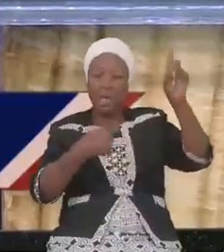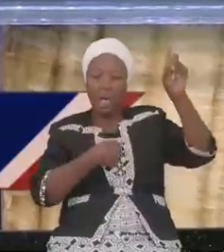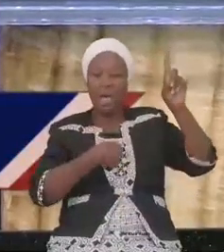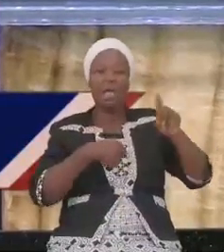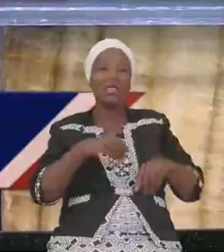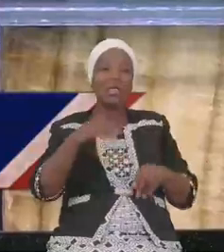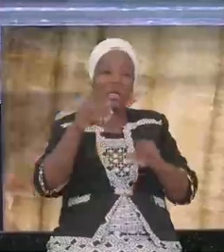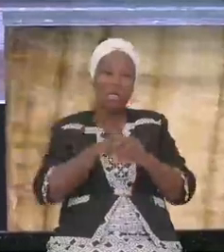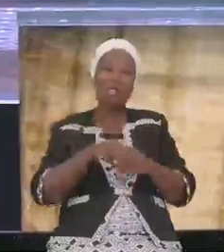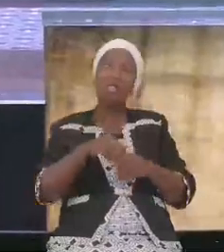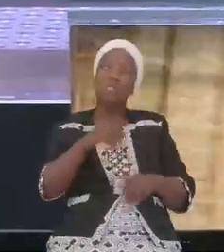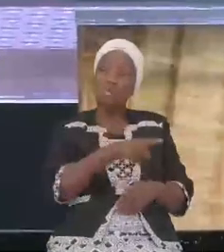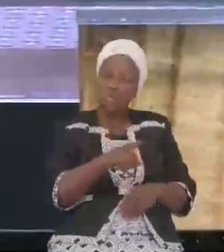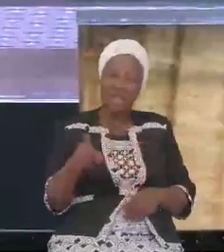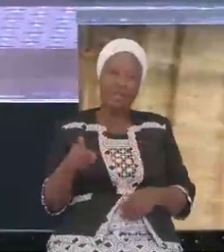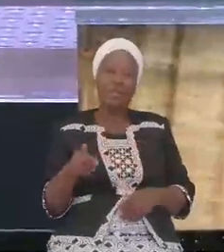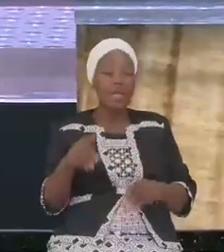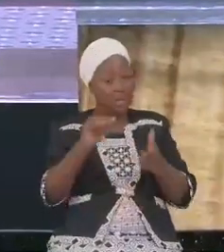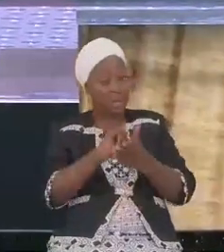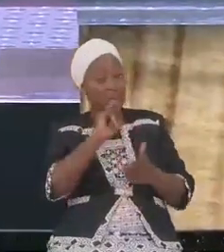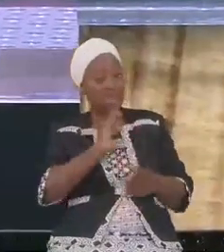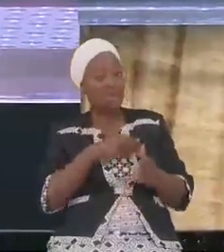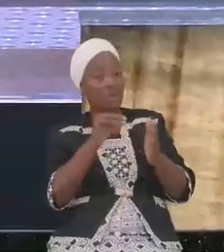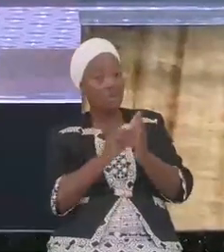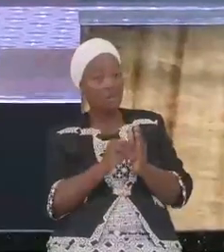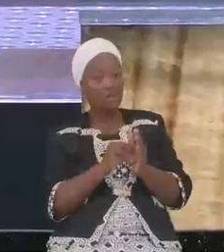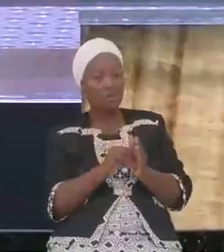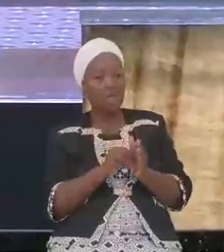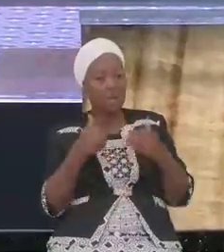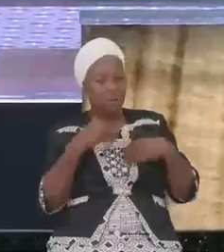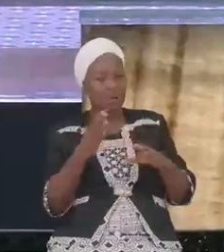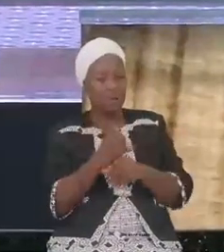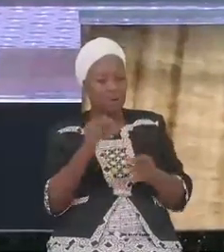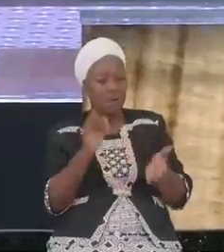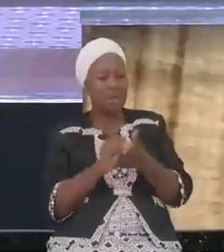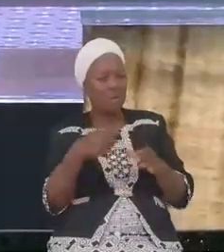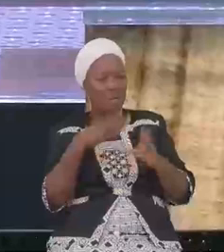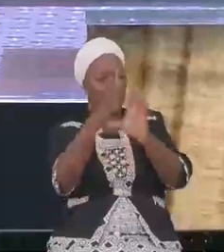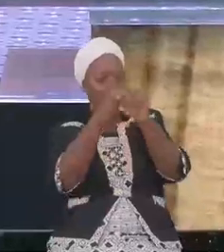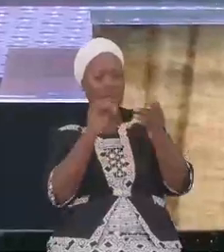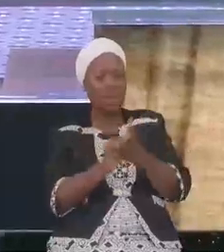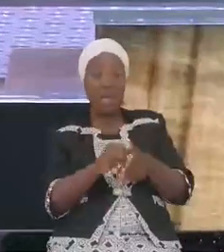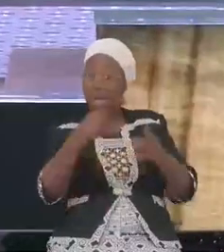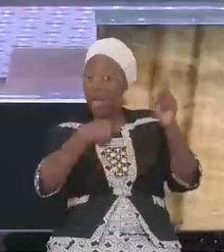comme je suis en toi, afin que ceci soit un en nous. Est-ce que c'est notre portion?